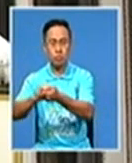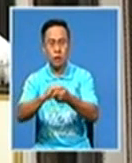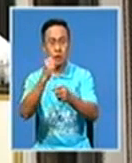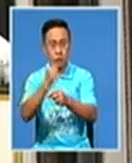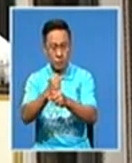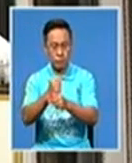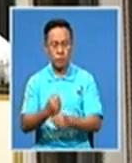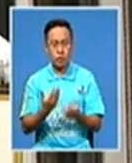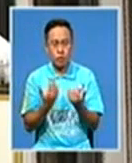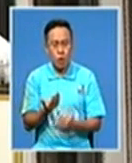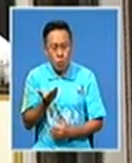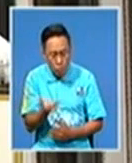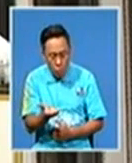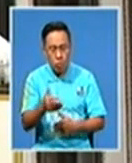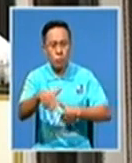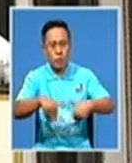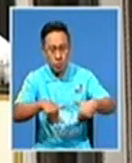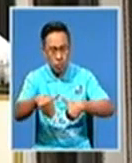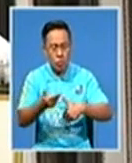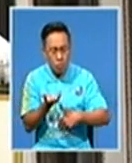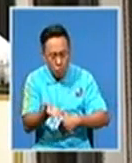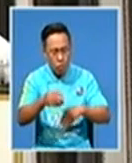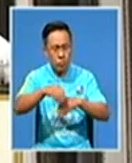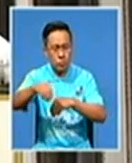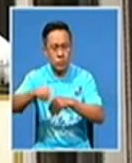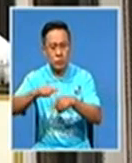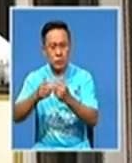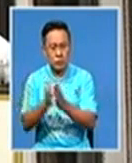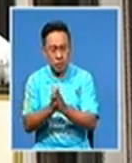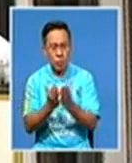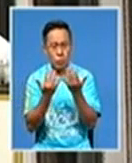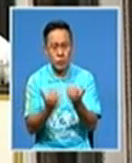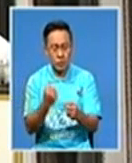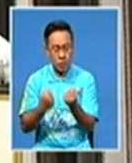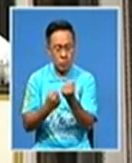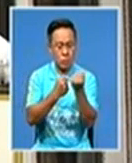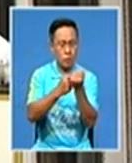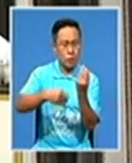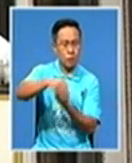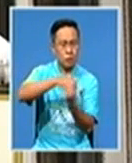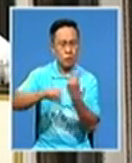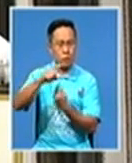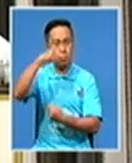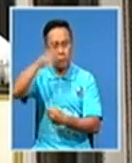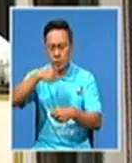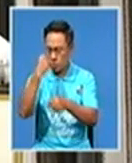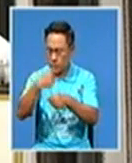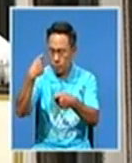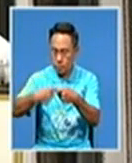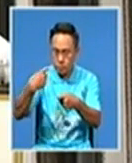อีกเรื่องนึงขอร้องภาคประชาชนนะครับภาคประชาสังคมด้วยวันนี้การขับเคลื่อนเศรษฐกิจเราค่อนข้างจะทำได้ยากน